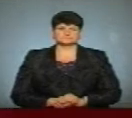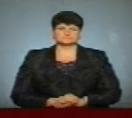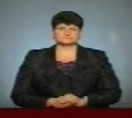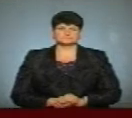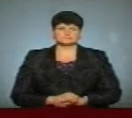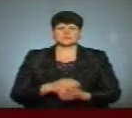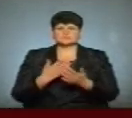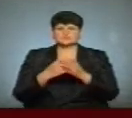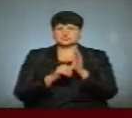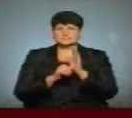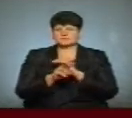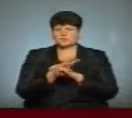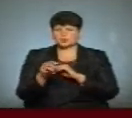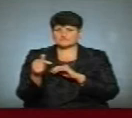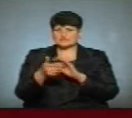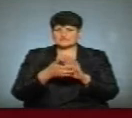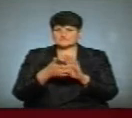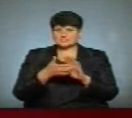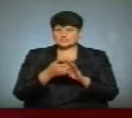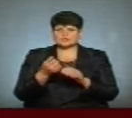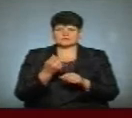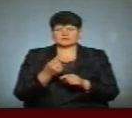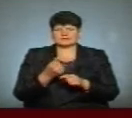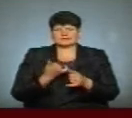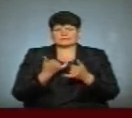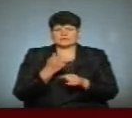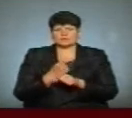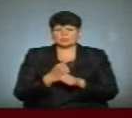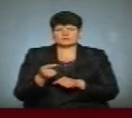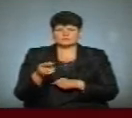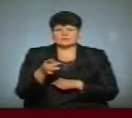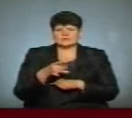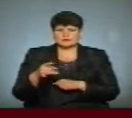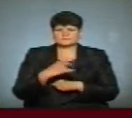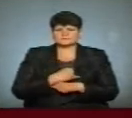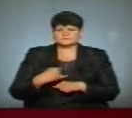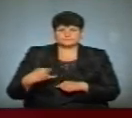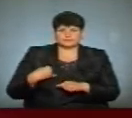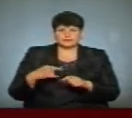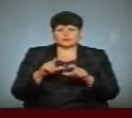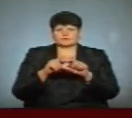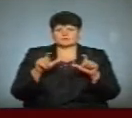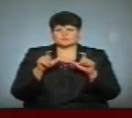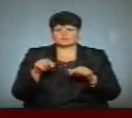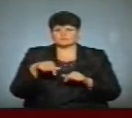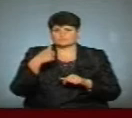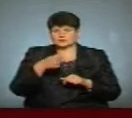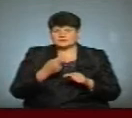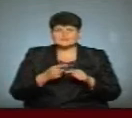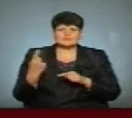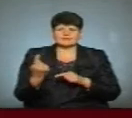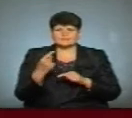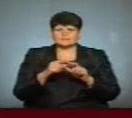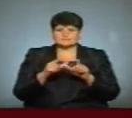Близько 60 мільйонів гривень не вистачає для роботи Тернопільського регіонального фтизіопульмонологічного центру цьогоріч. Це єдиний заклад